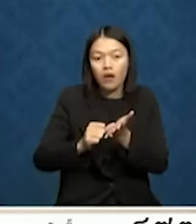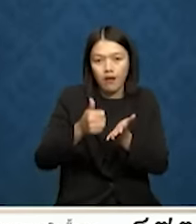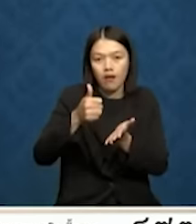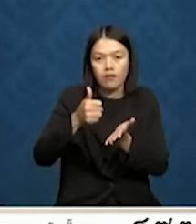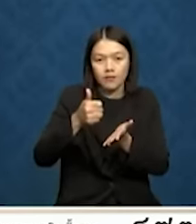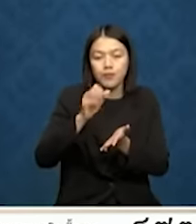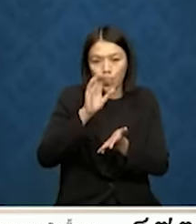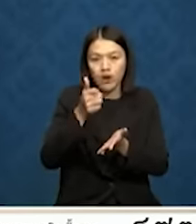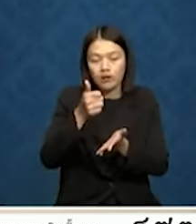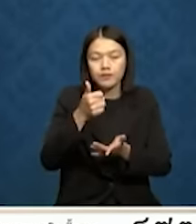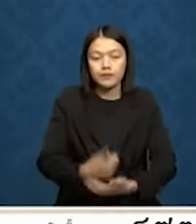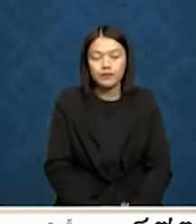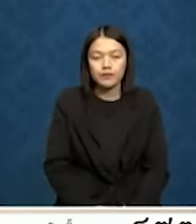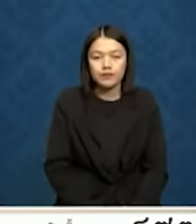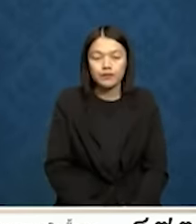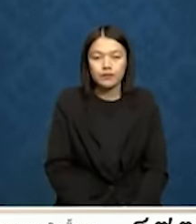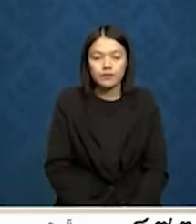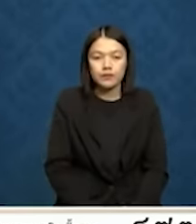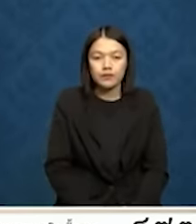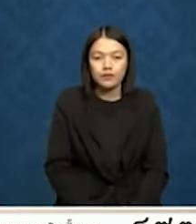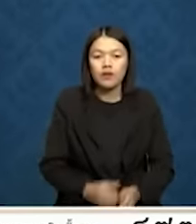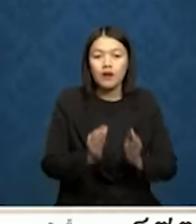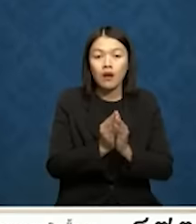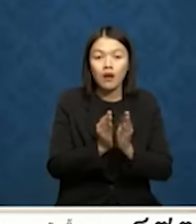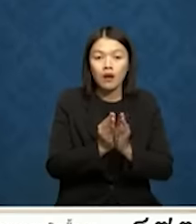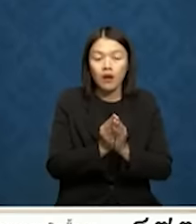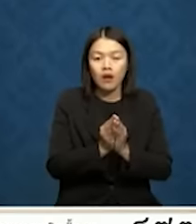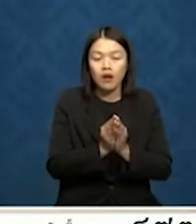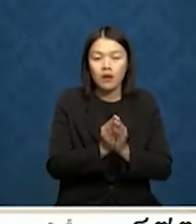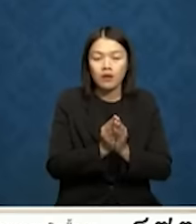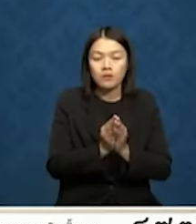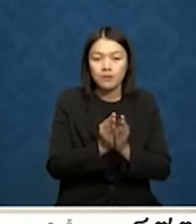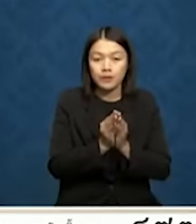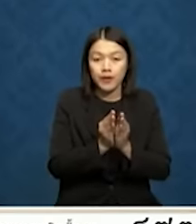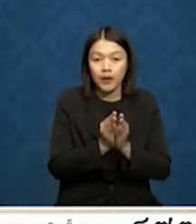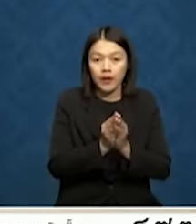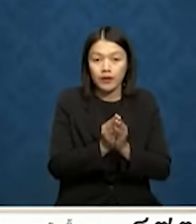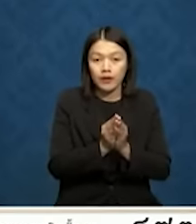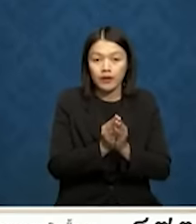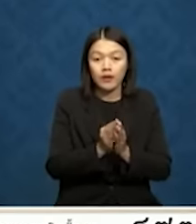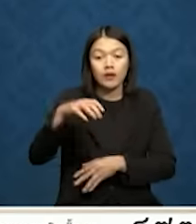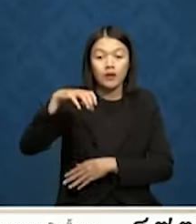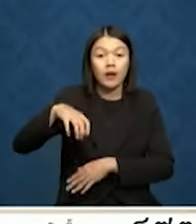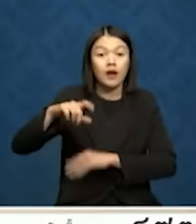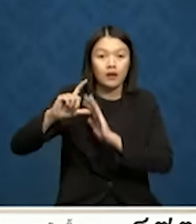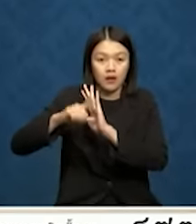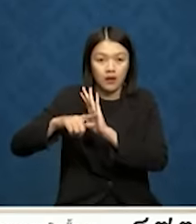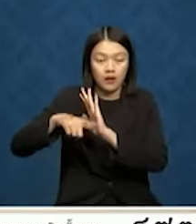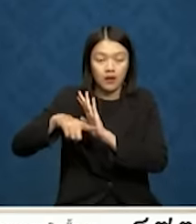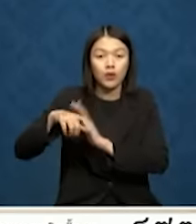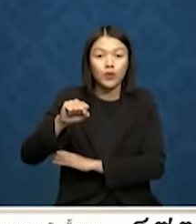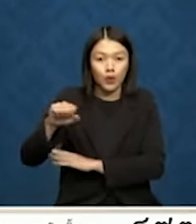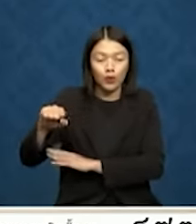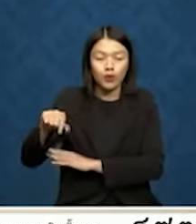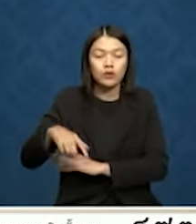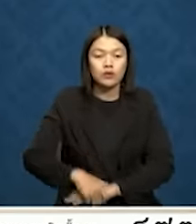ได้สำหรับการลงคะแนน ออกเสียงลงคะแนนครับสำนักงานเลขาธิการสภาผู้แทนราษฎ